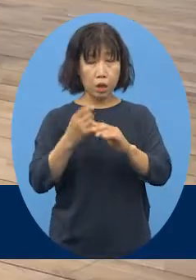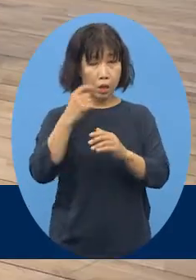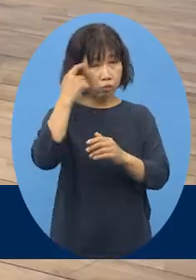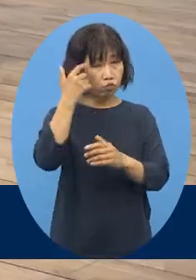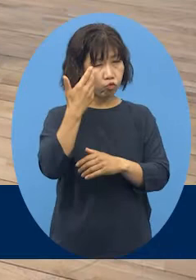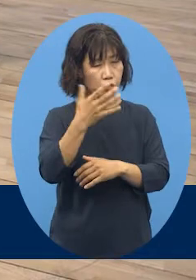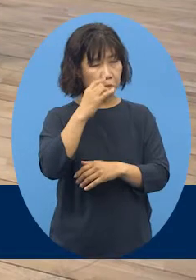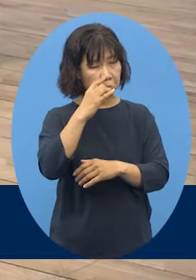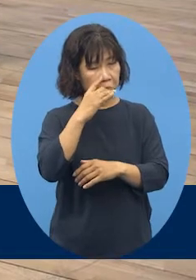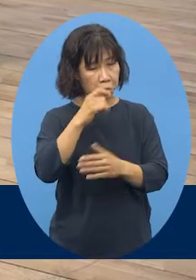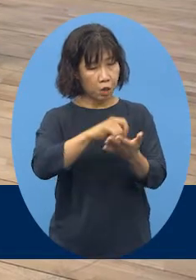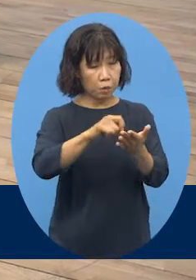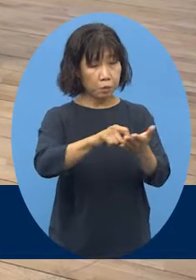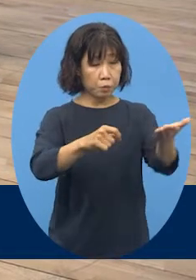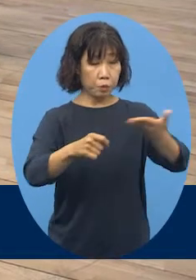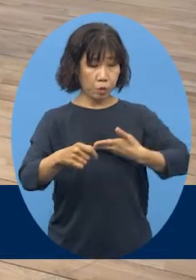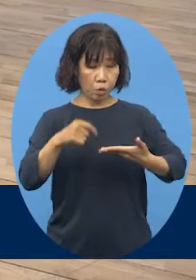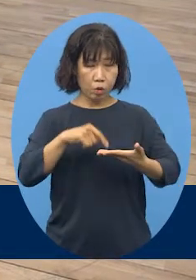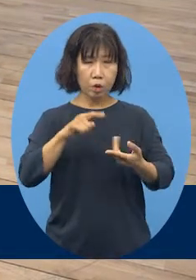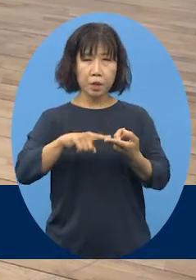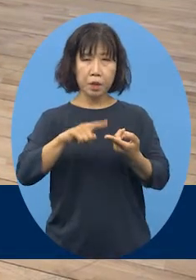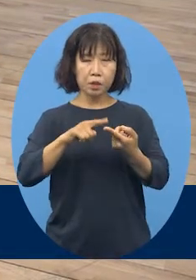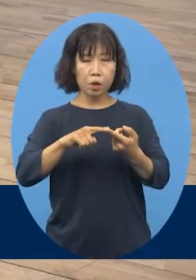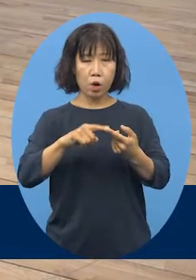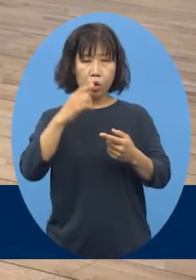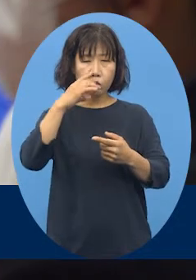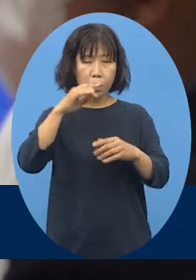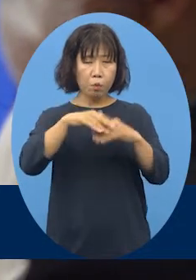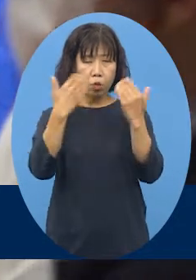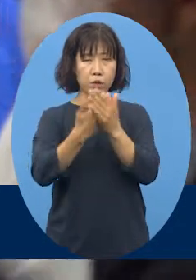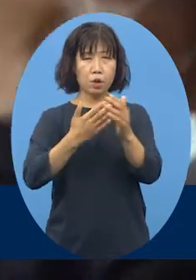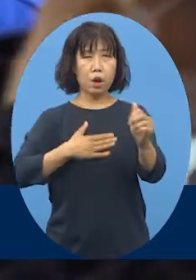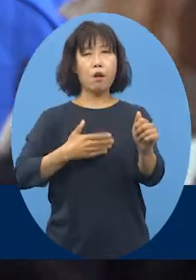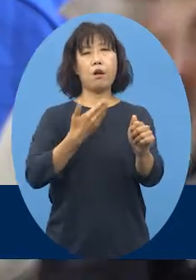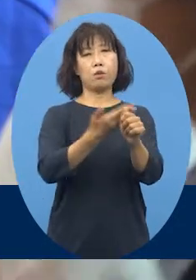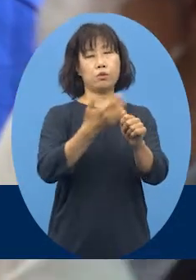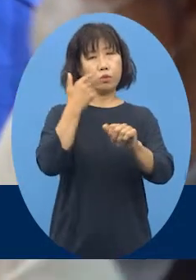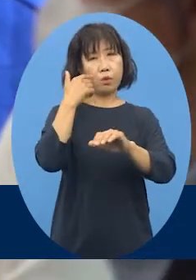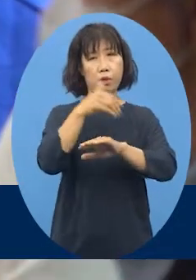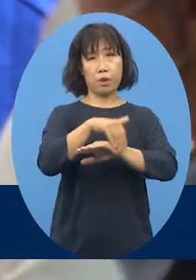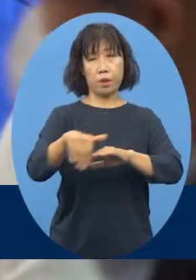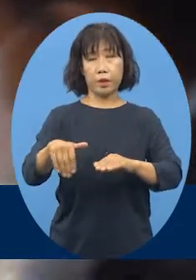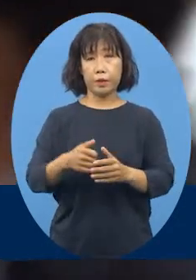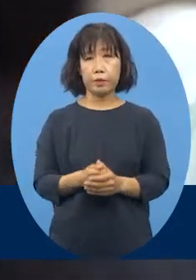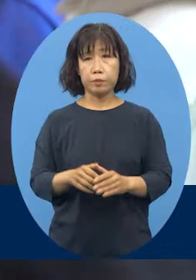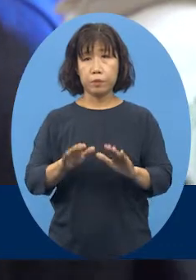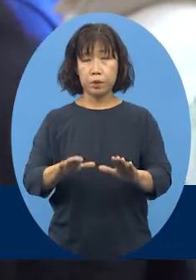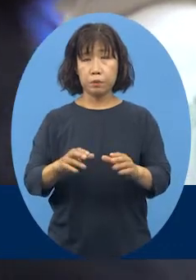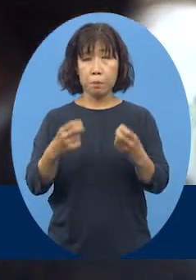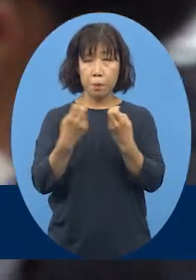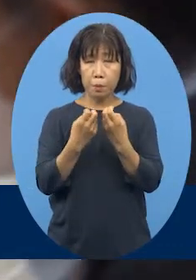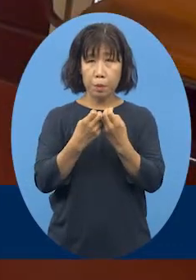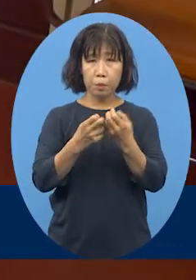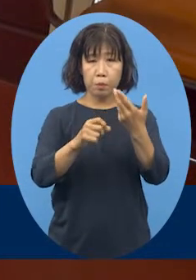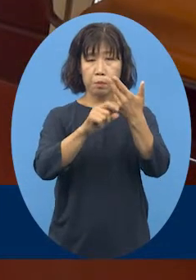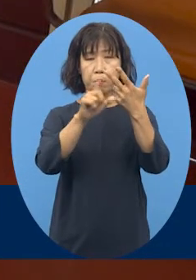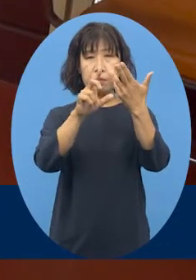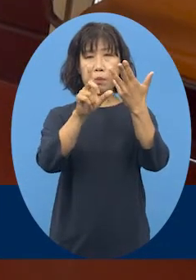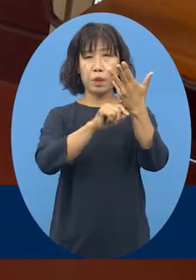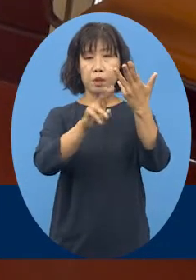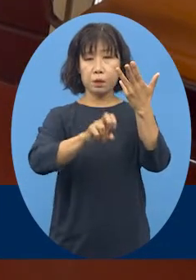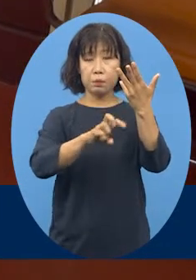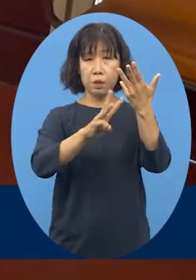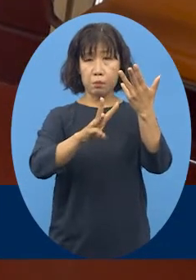제출한 사전 질문과 현장 질문에 응답을 통해 취준생 이 궁금한 모든 것을 알려 줄 계획입니다 참여